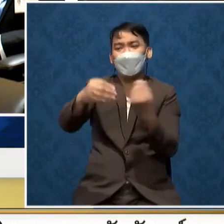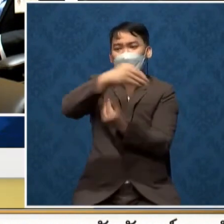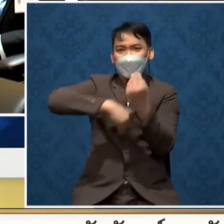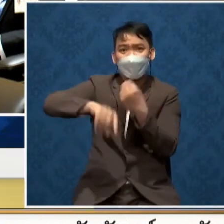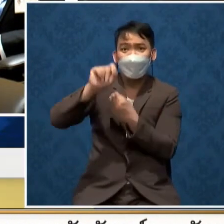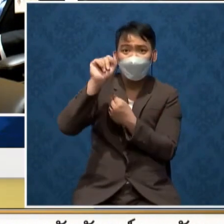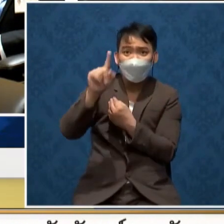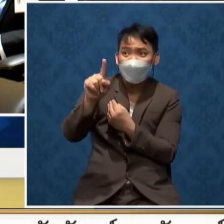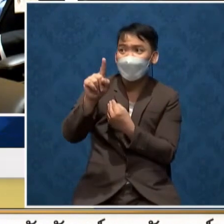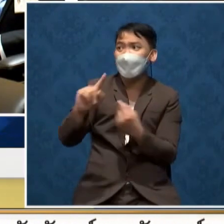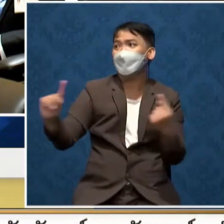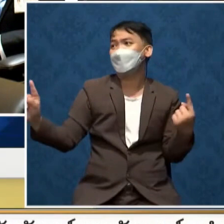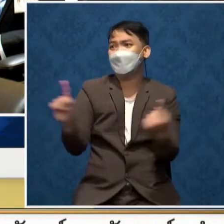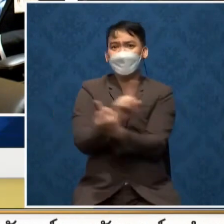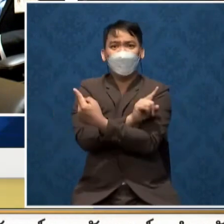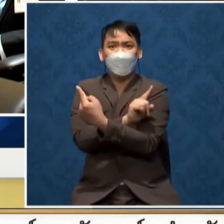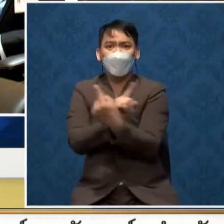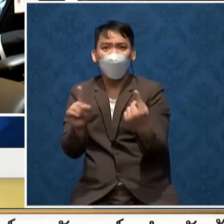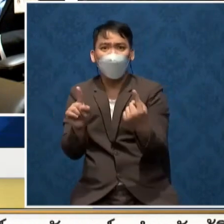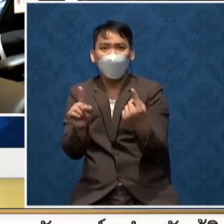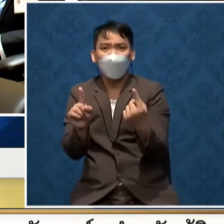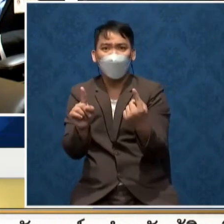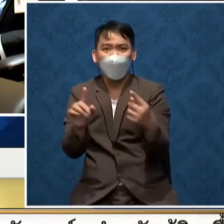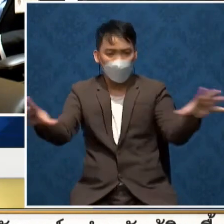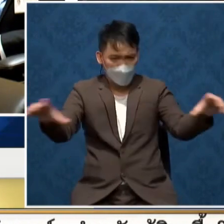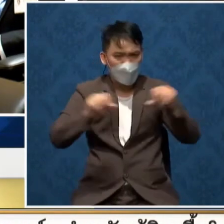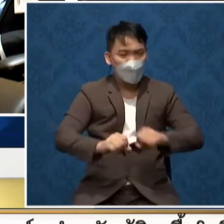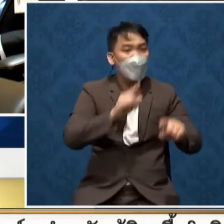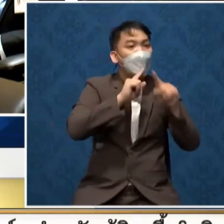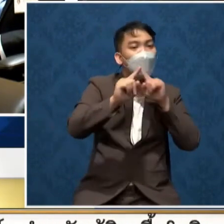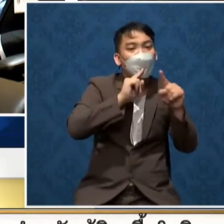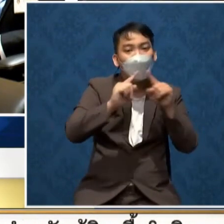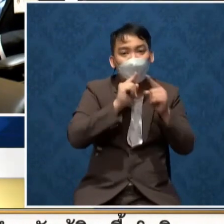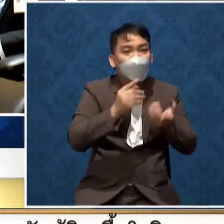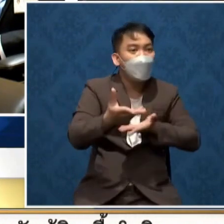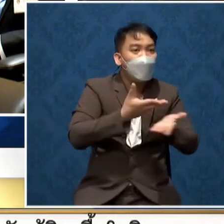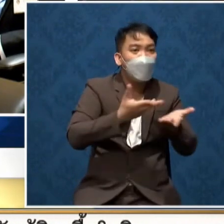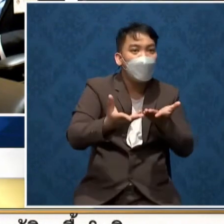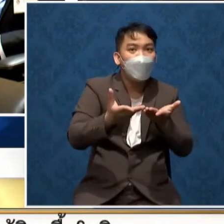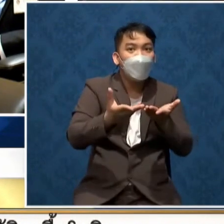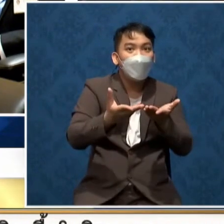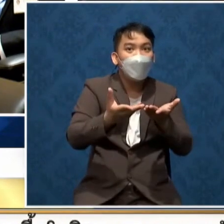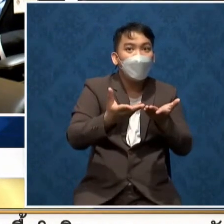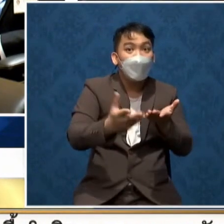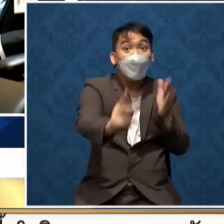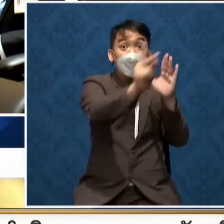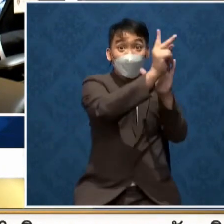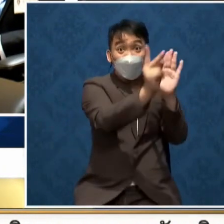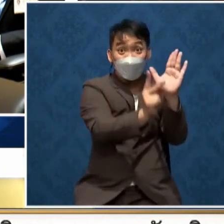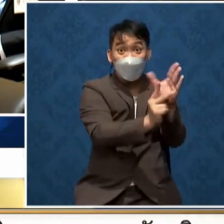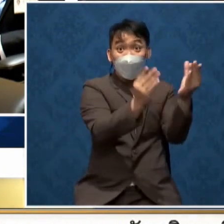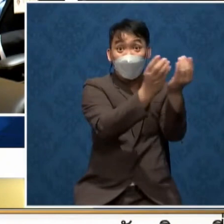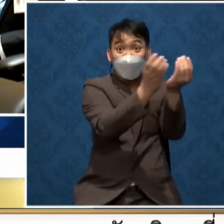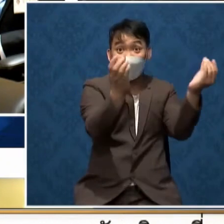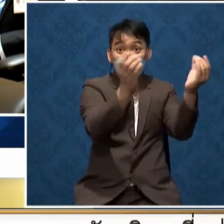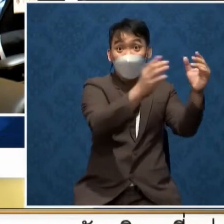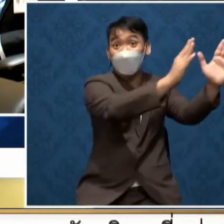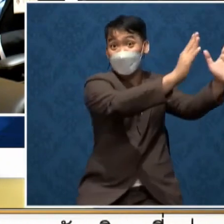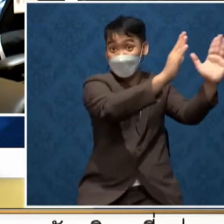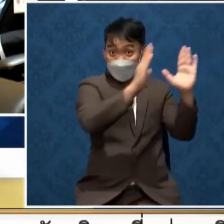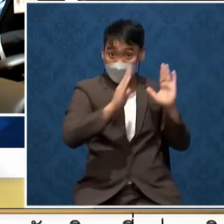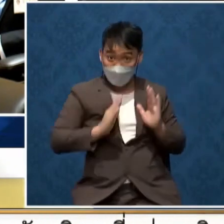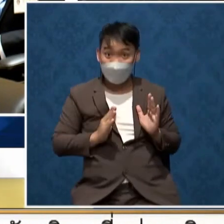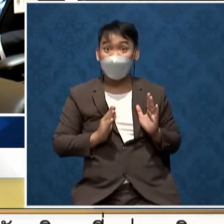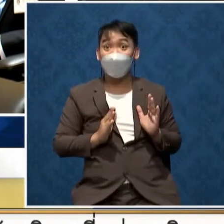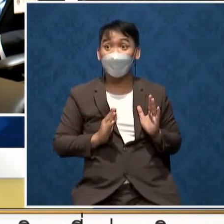มนะครับได้ประเมินวิเคราะห์นะครับตามรัฐธรรมนูญแล้วนะครับก็ได้รวบรวมตามศักยภาพ